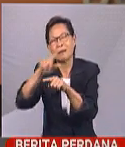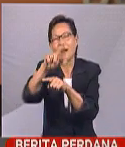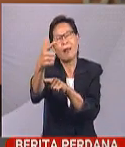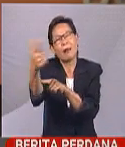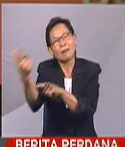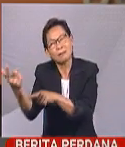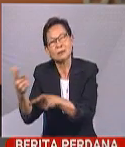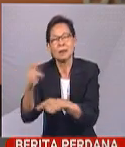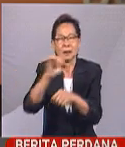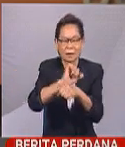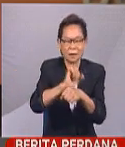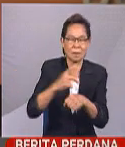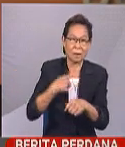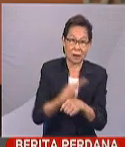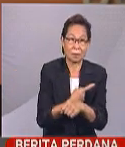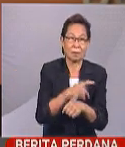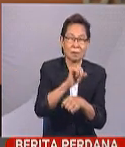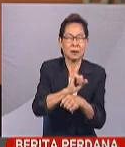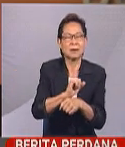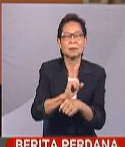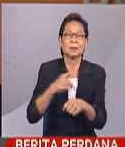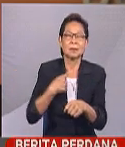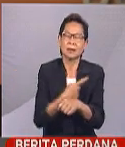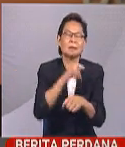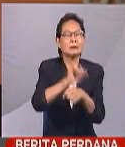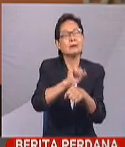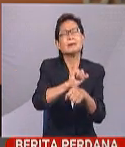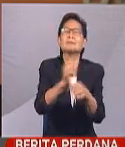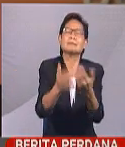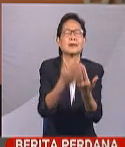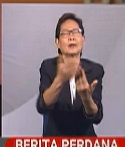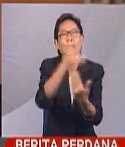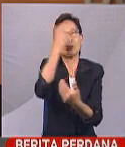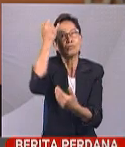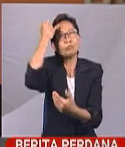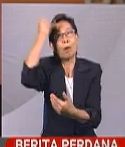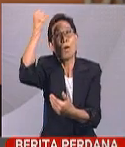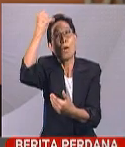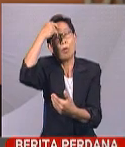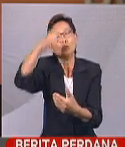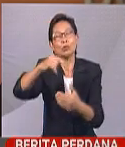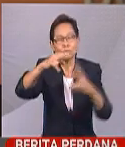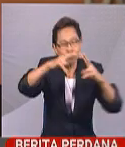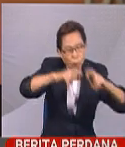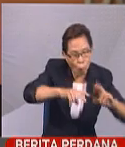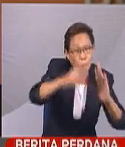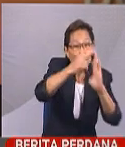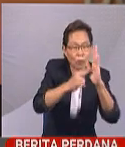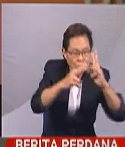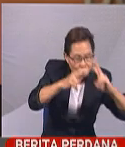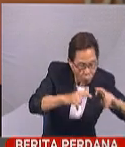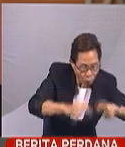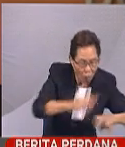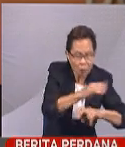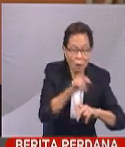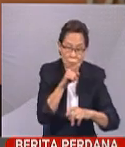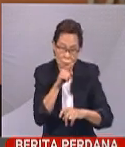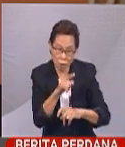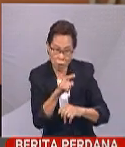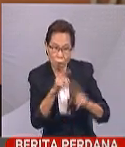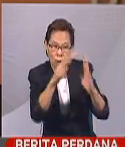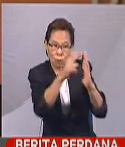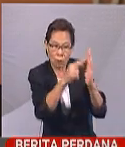kita dari segi itu senanglah kerana pendapat mereka adalah untuk menghalusi undang-undang dan memastikan